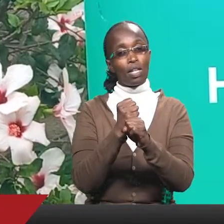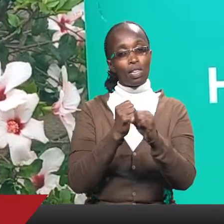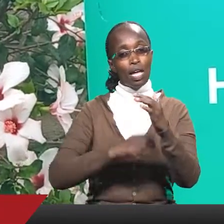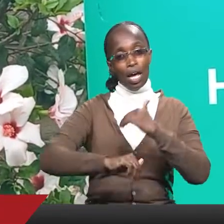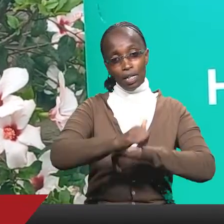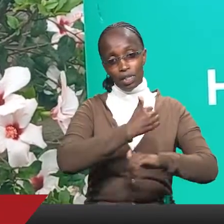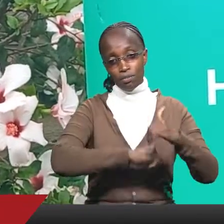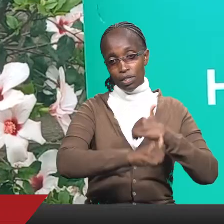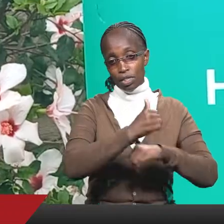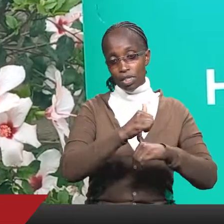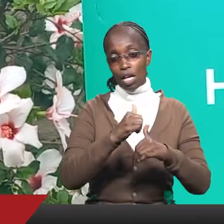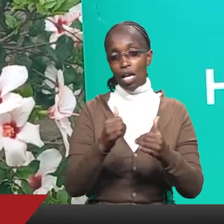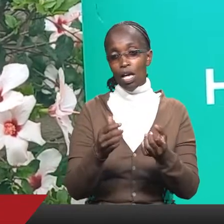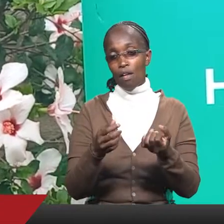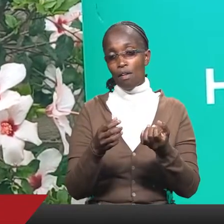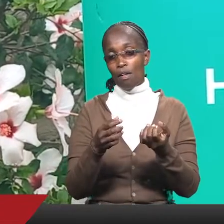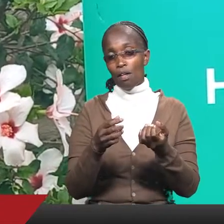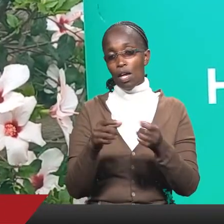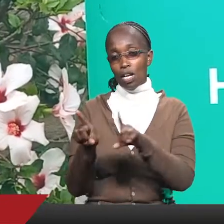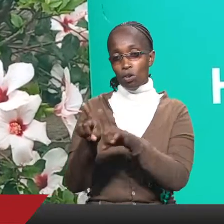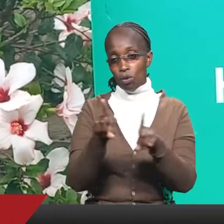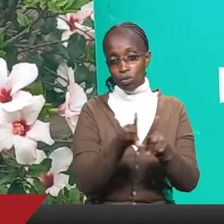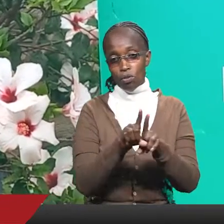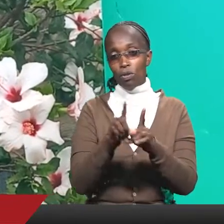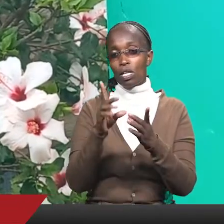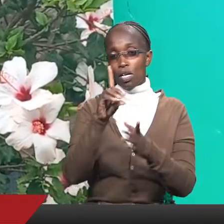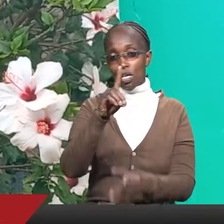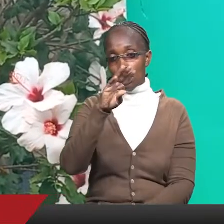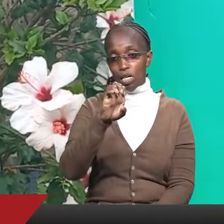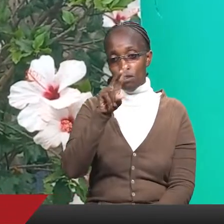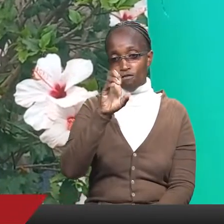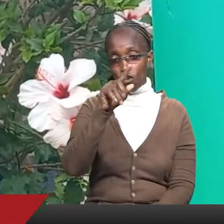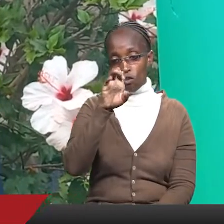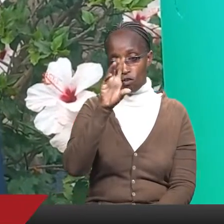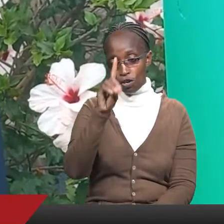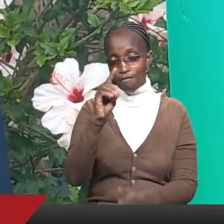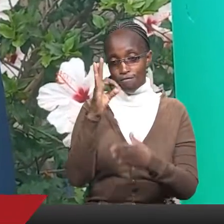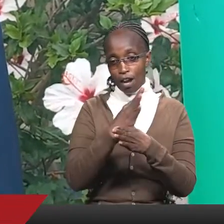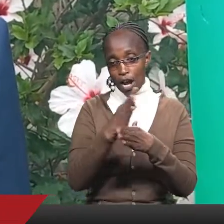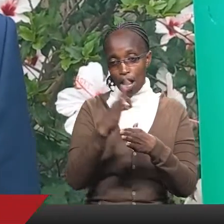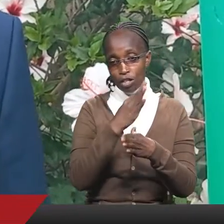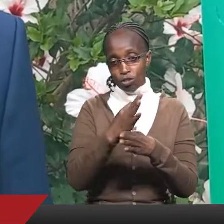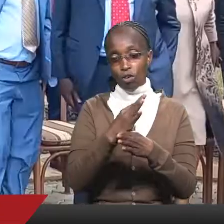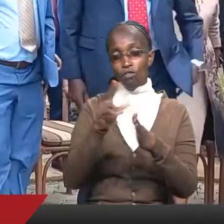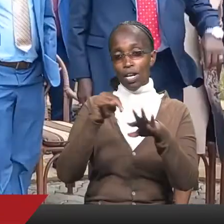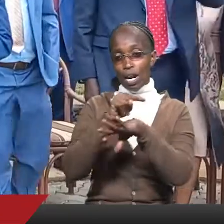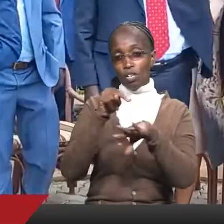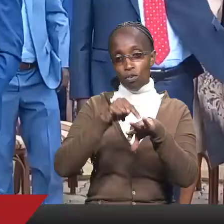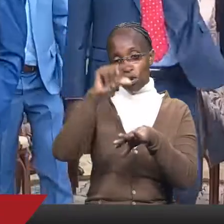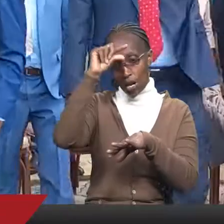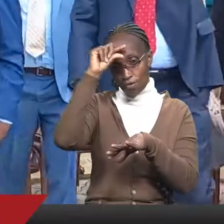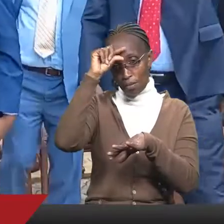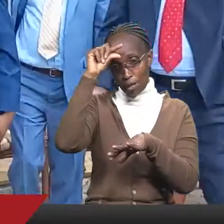the assets and liabilities of the de facto local authorities as well as the devolved functions of the national government.